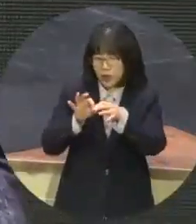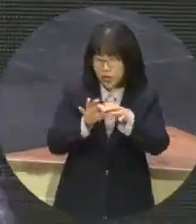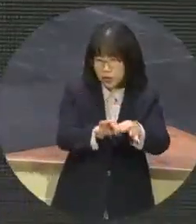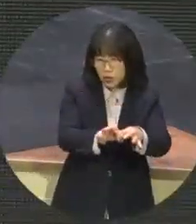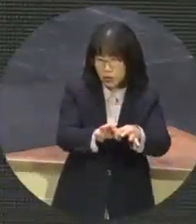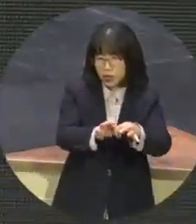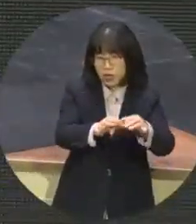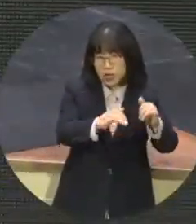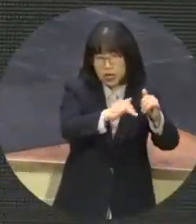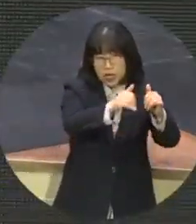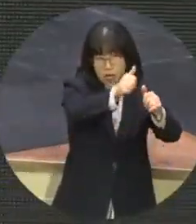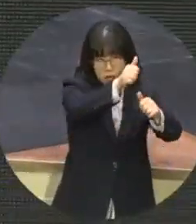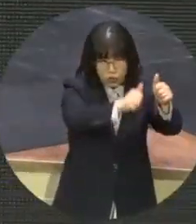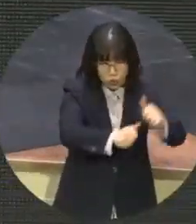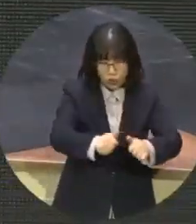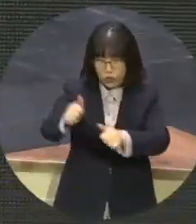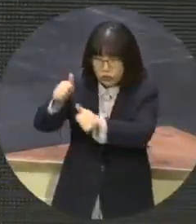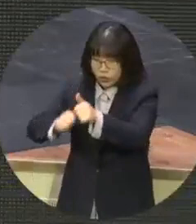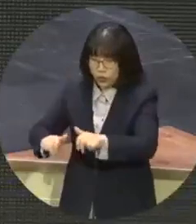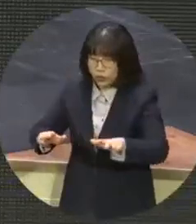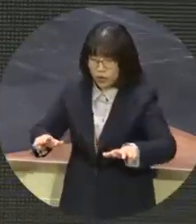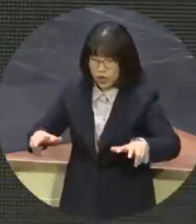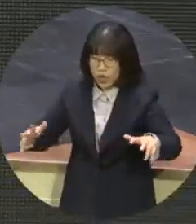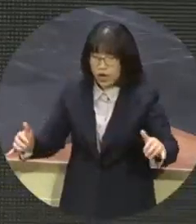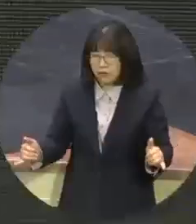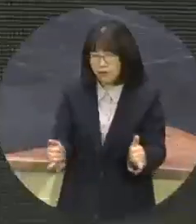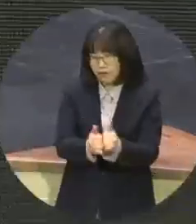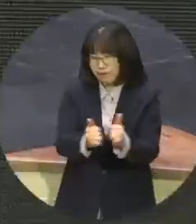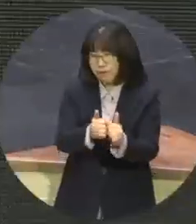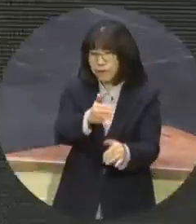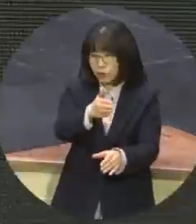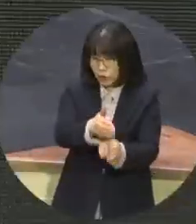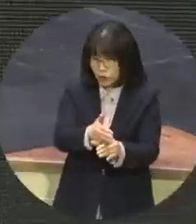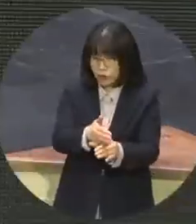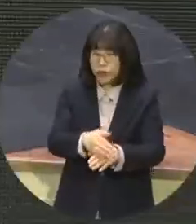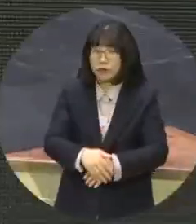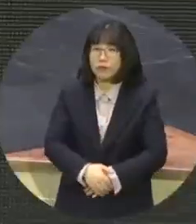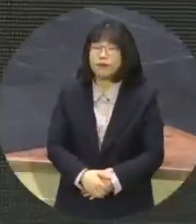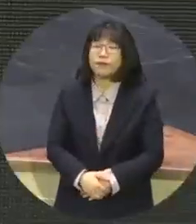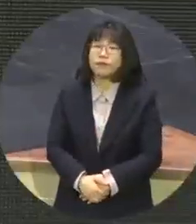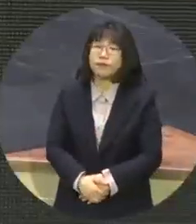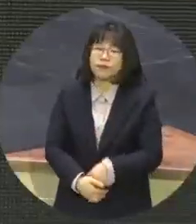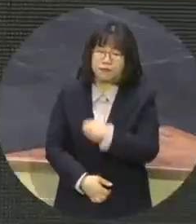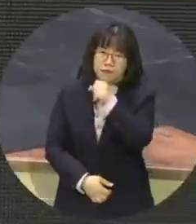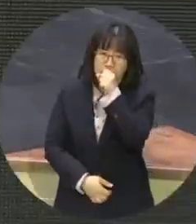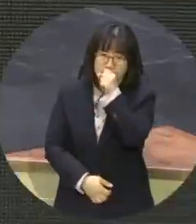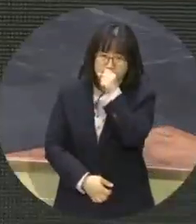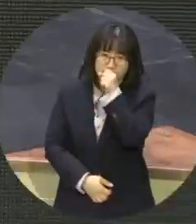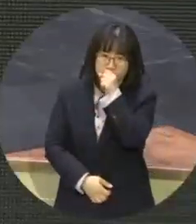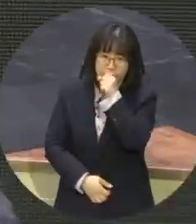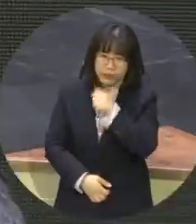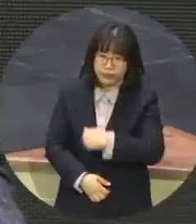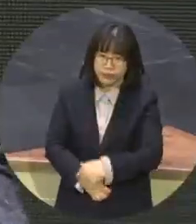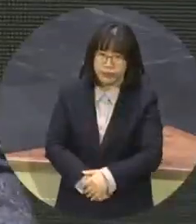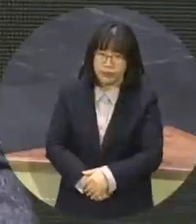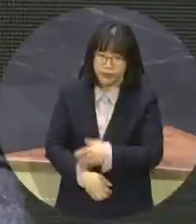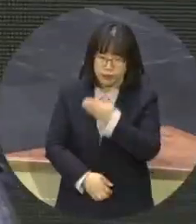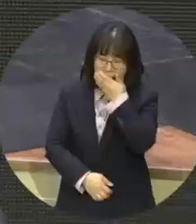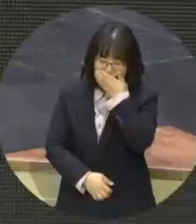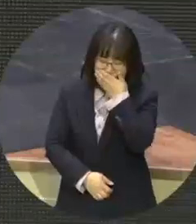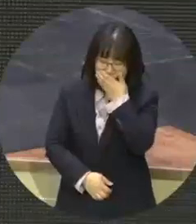처음에는 모든 것이 그럴듯하게 진행됩니다. 그래 말이 잘 되는 것 같습니다. 그러나 이 인본주의의